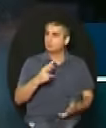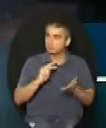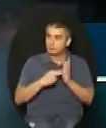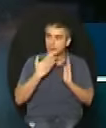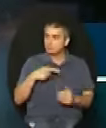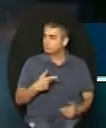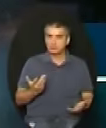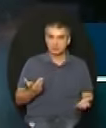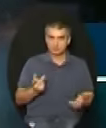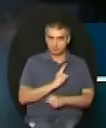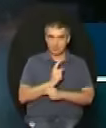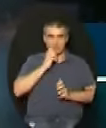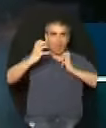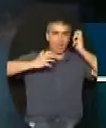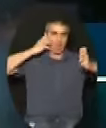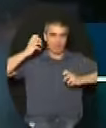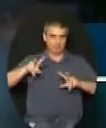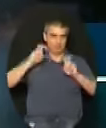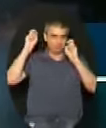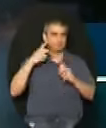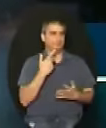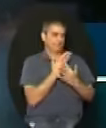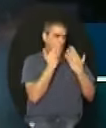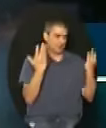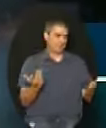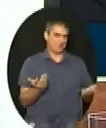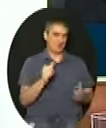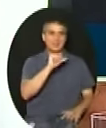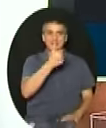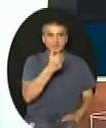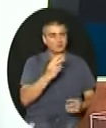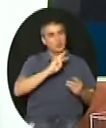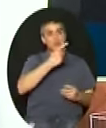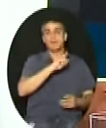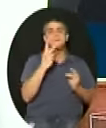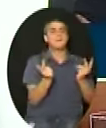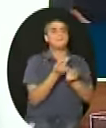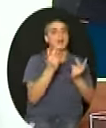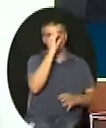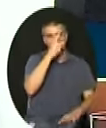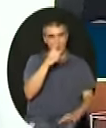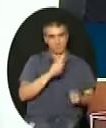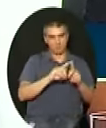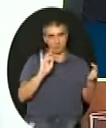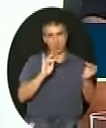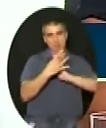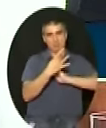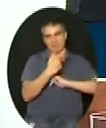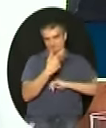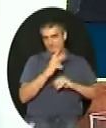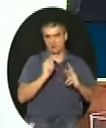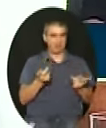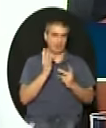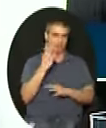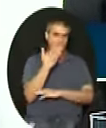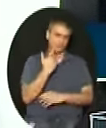אצלנו, יואב, מיד קופצת על המציאה הזאת. מן הסתם. קודם כל מוצאים עוד פעם מי שמחפש את אובמה כאויב הקל ביותר